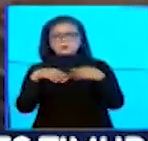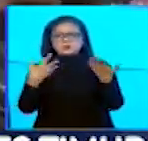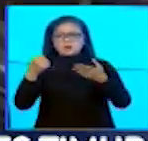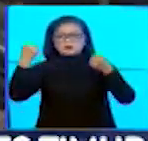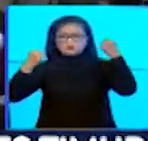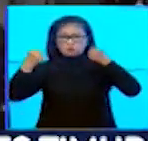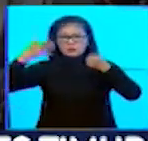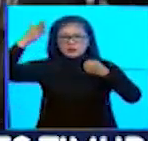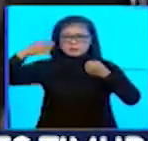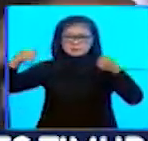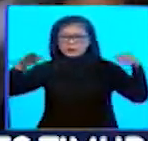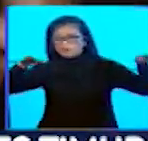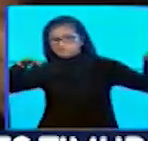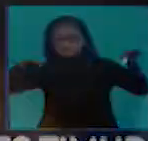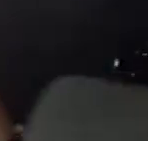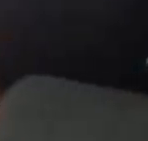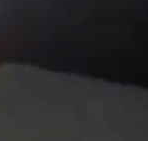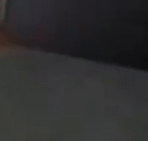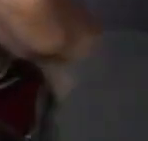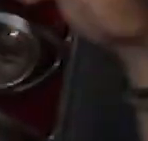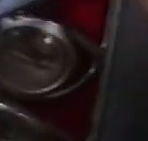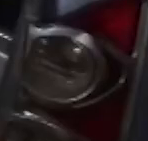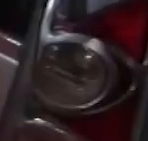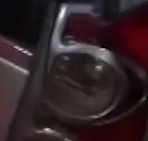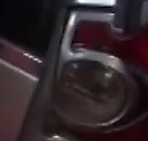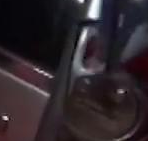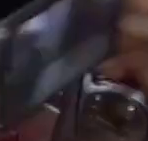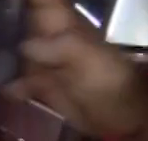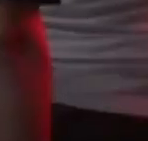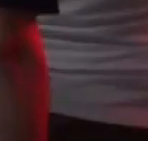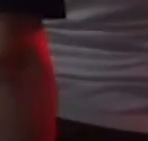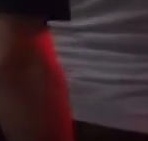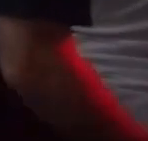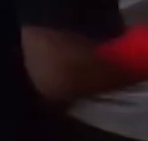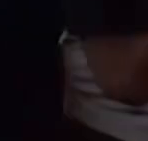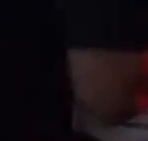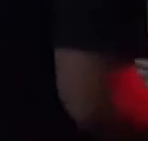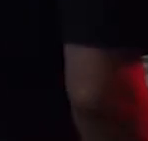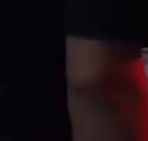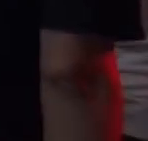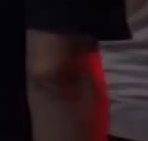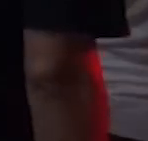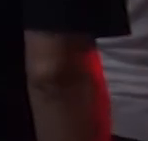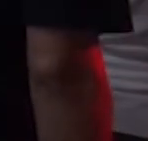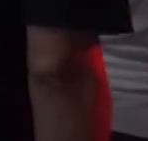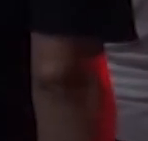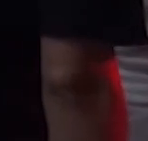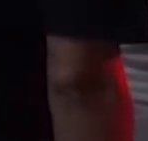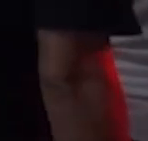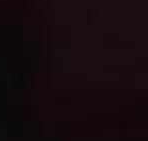mobil. Karena takut dan terancam, korban ENS mengendarai mobil ke Mapolres Brebes dan dibuntuti mobil